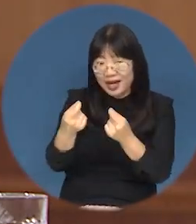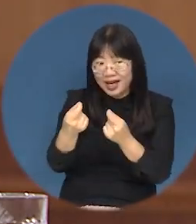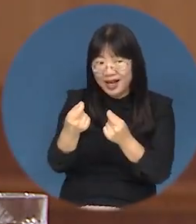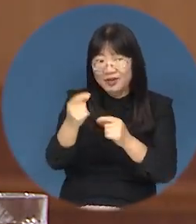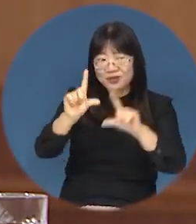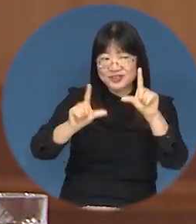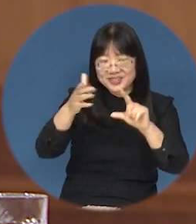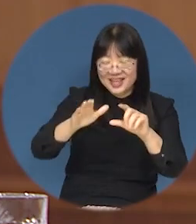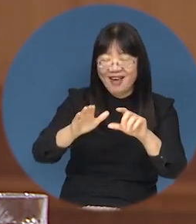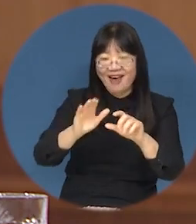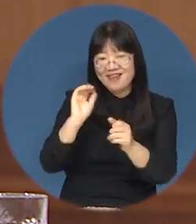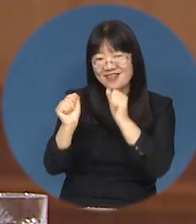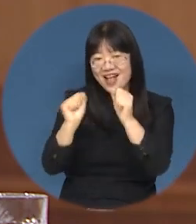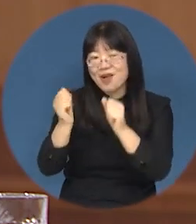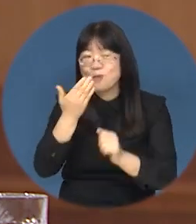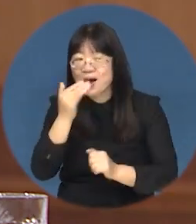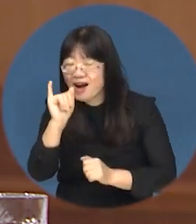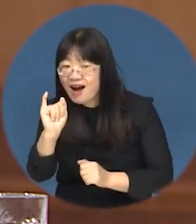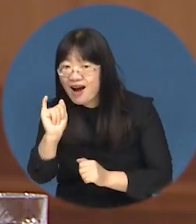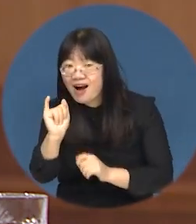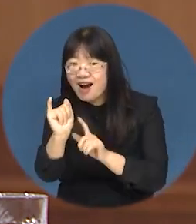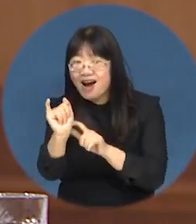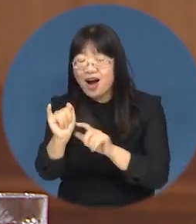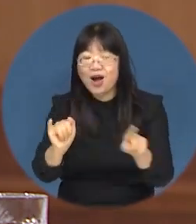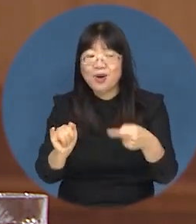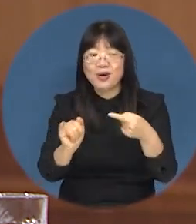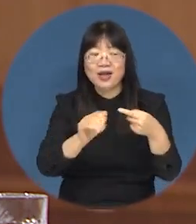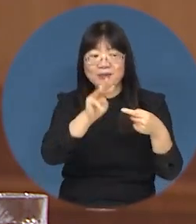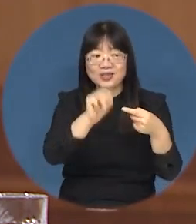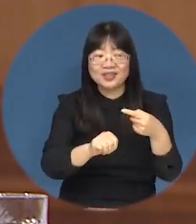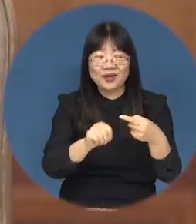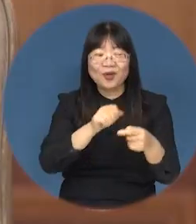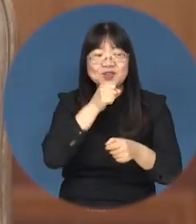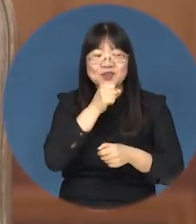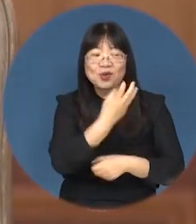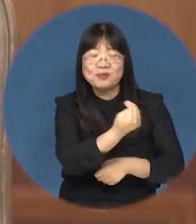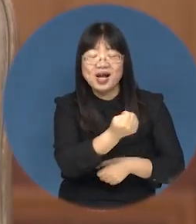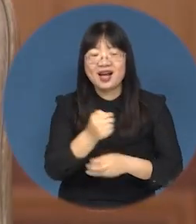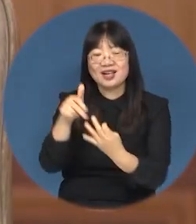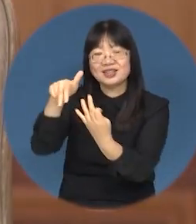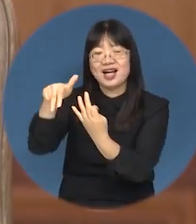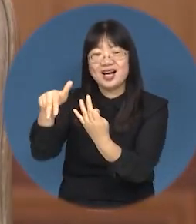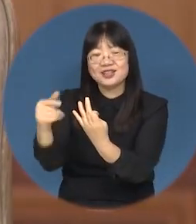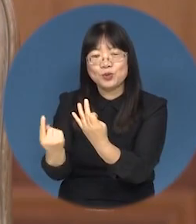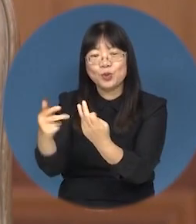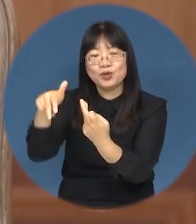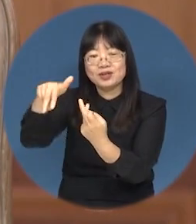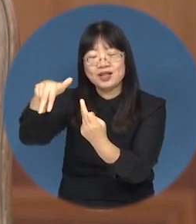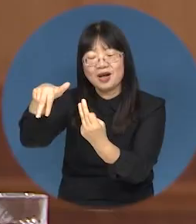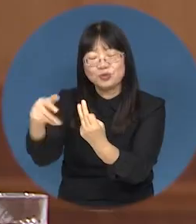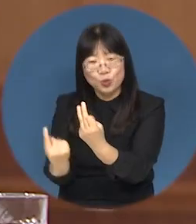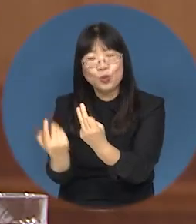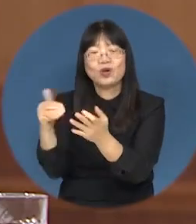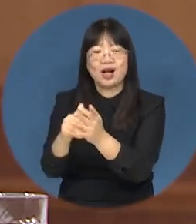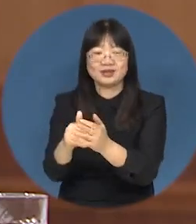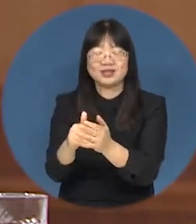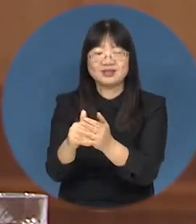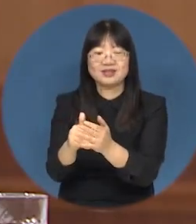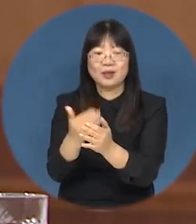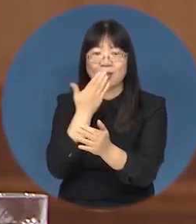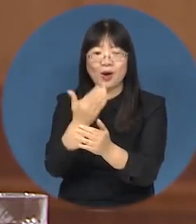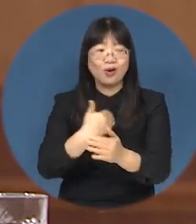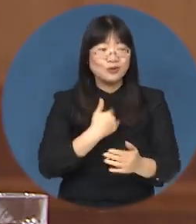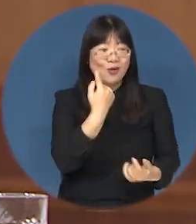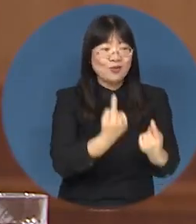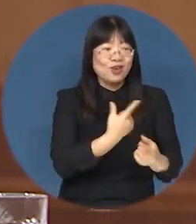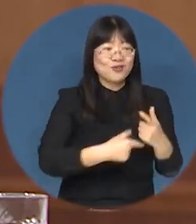그렇습니다. 사람 다리랑 똑같이 생긴 의족을 차고 100m 기록이 얼마나 나옵니까? 제가 14초, 13초까지는 했으니까요. 저보다